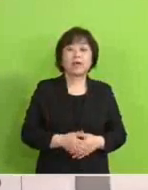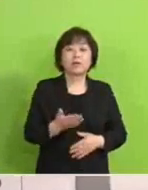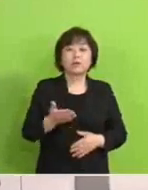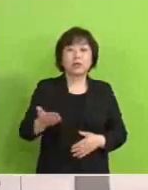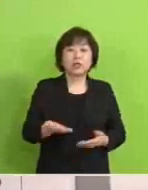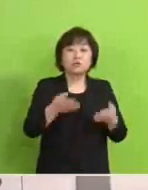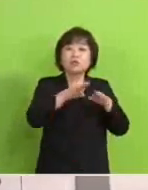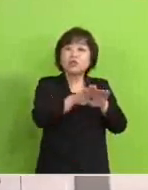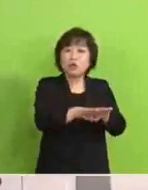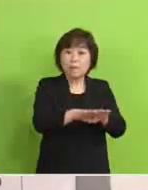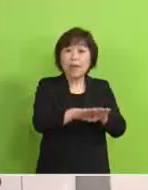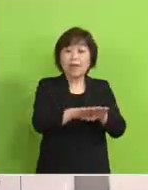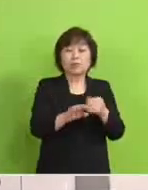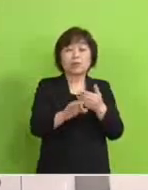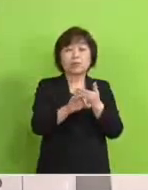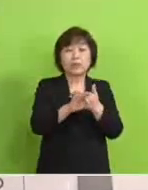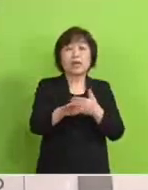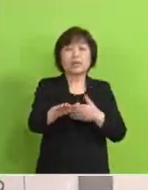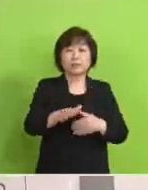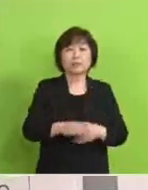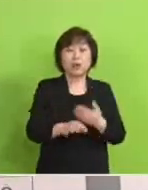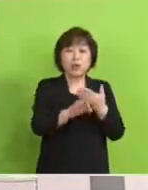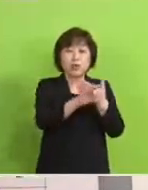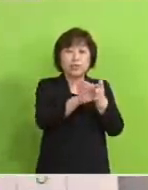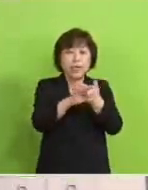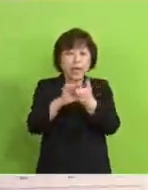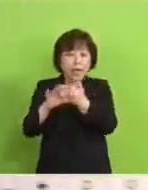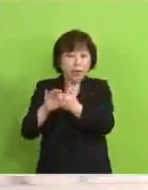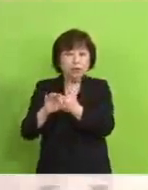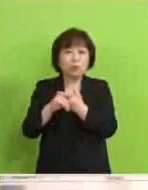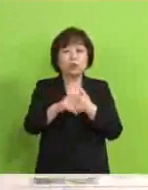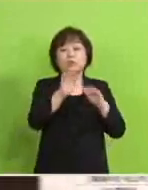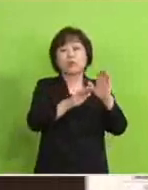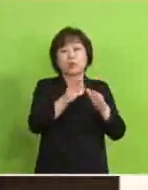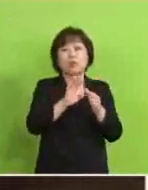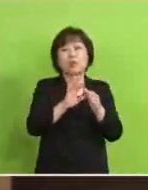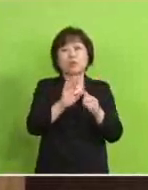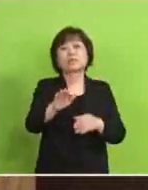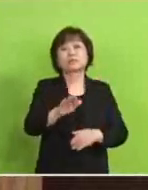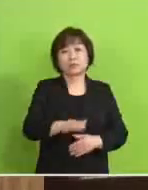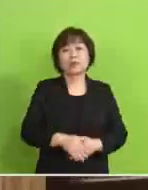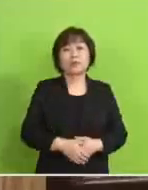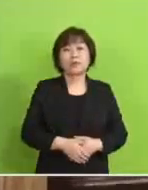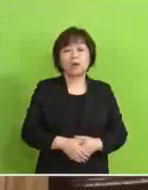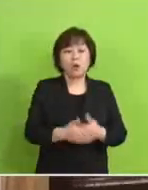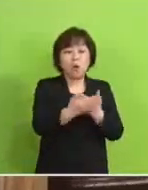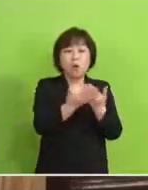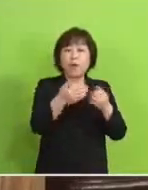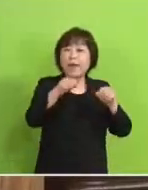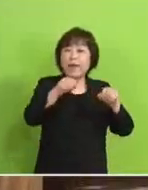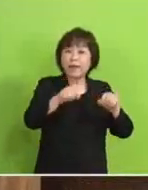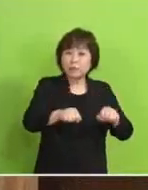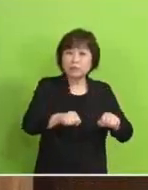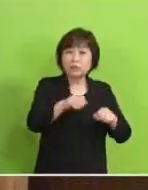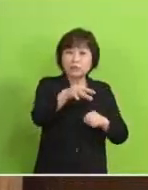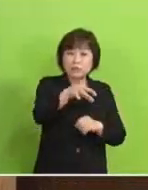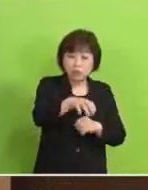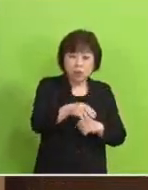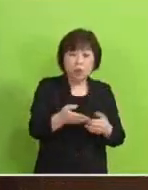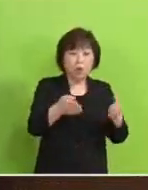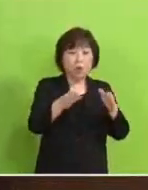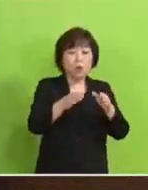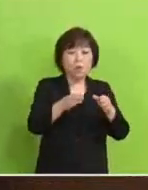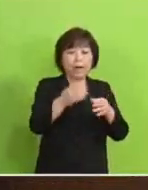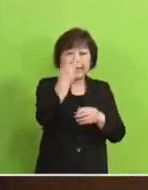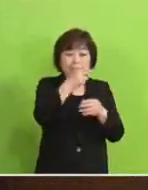次に封じ込め事例でございます。事例ごとの状況に移ります。保健所、検査機